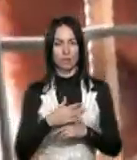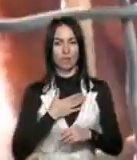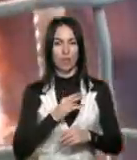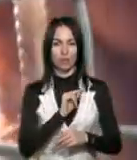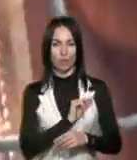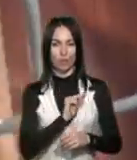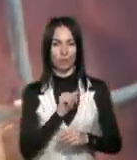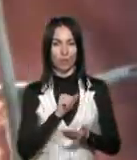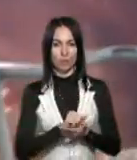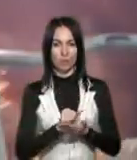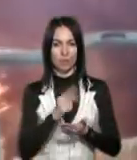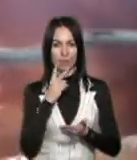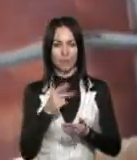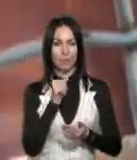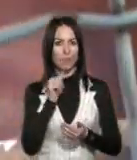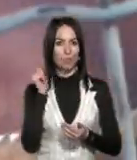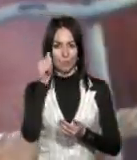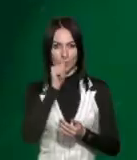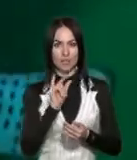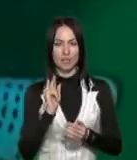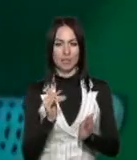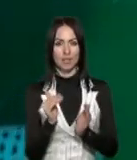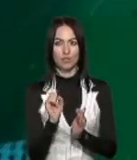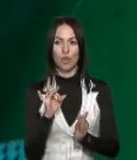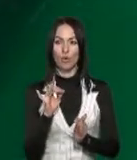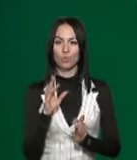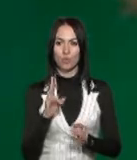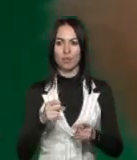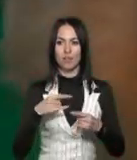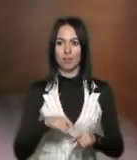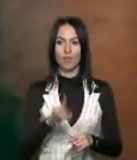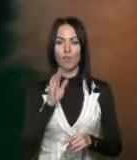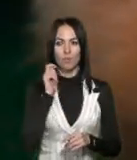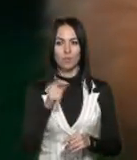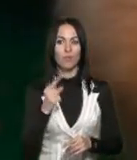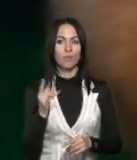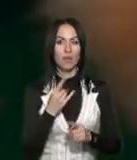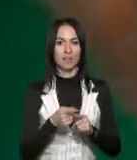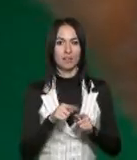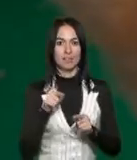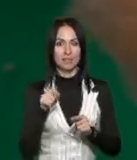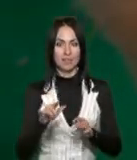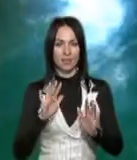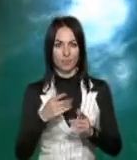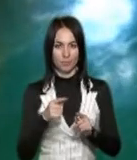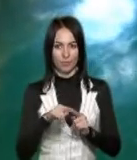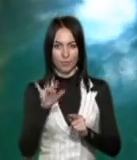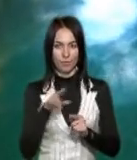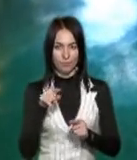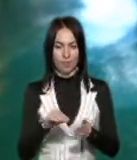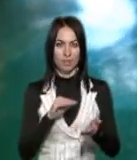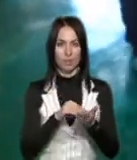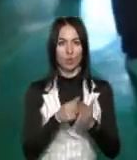кореспонденти фільмували минулого місяця. Дитинча орангутанга народилася в Україні вперше. Цей вид людиноподібних приматів занесено